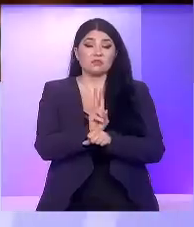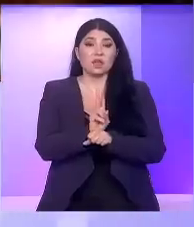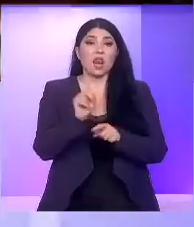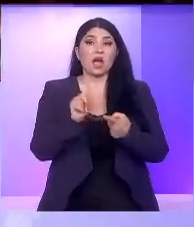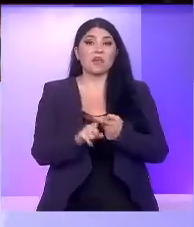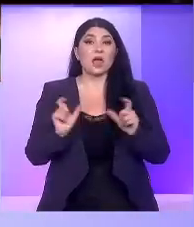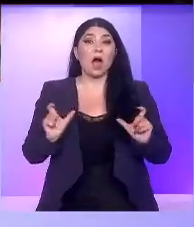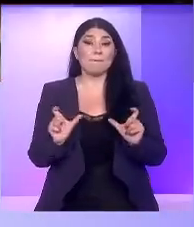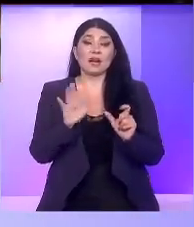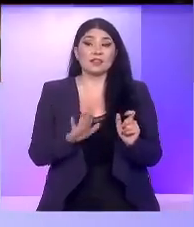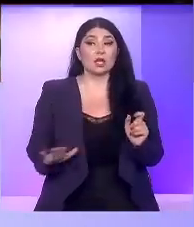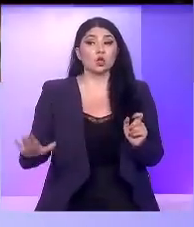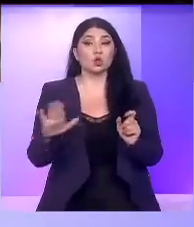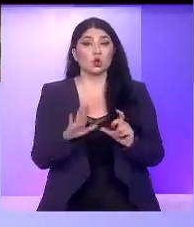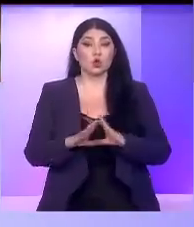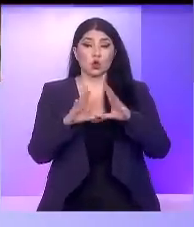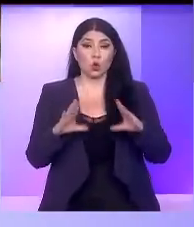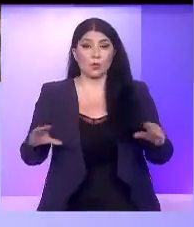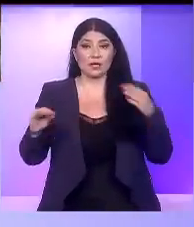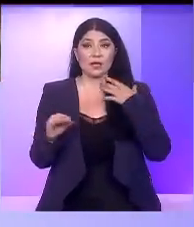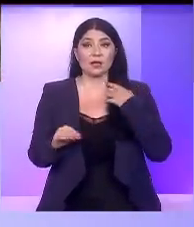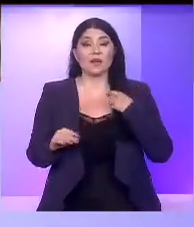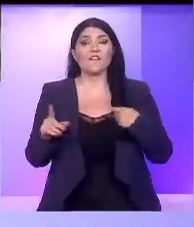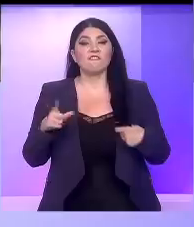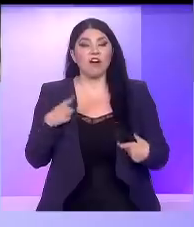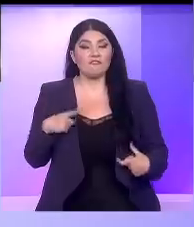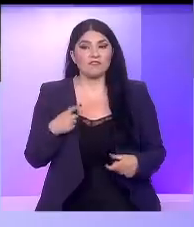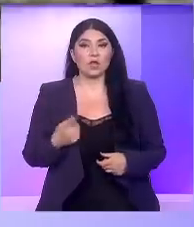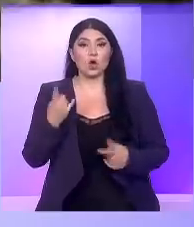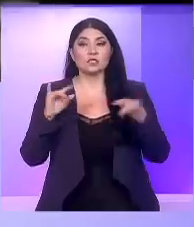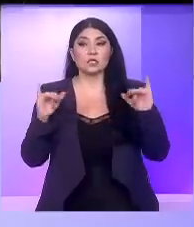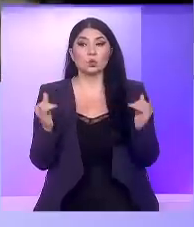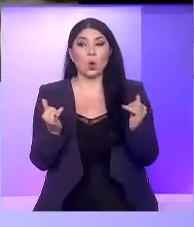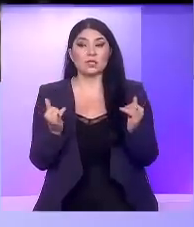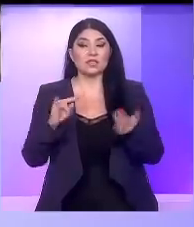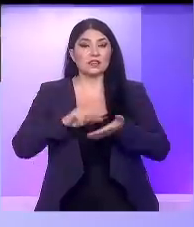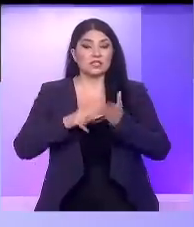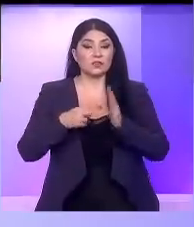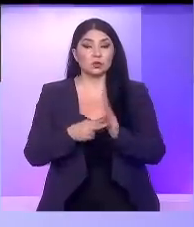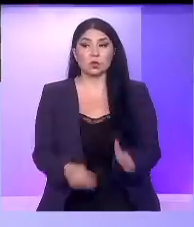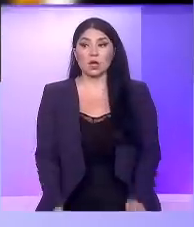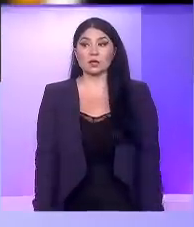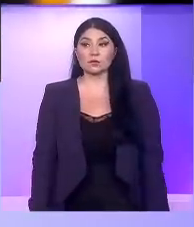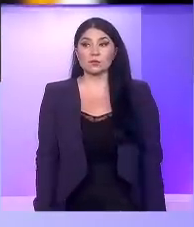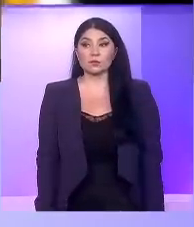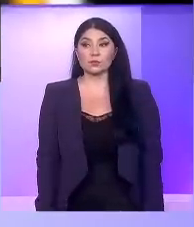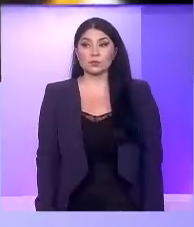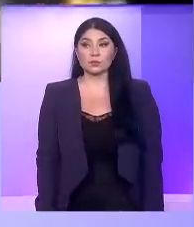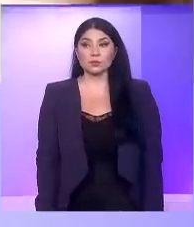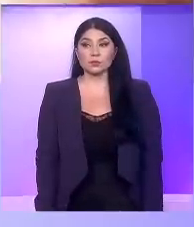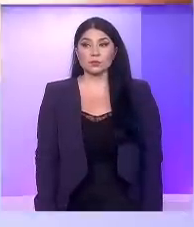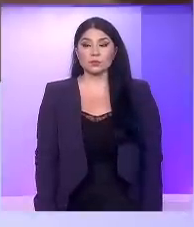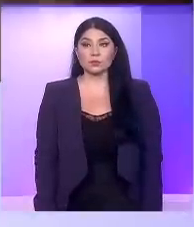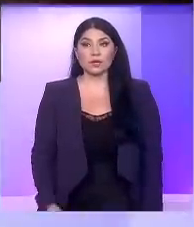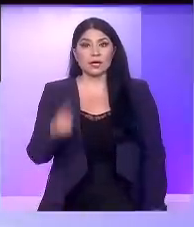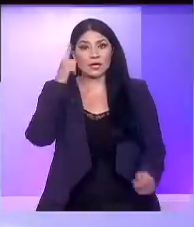la apărarea teritoriului nostru. Va fi o situație în desfășurare. Și cred că nu numai